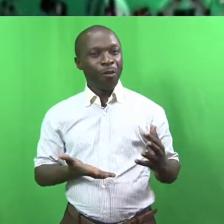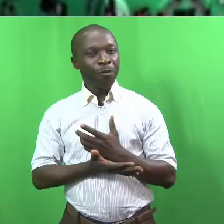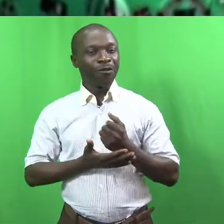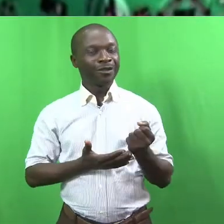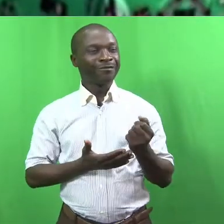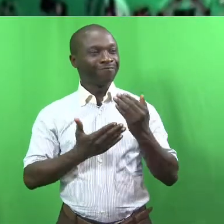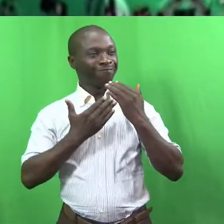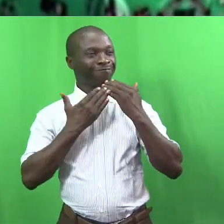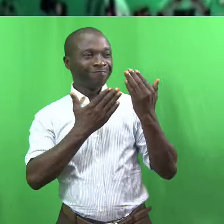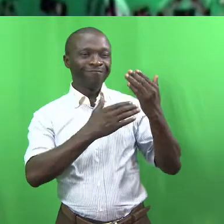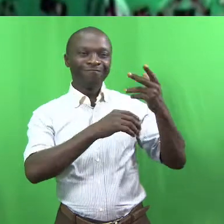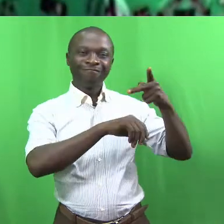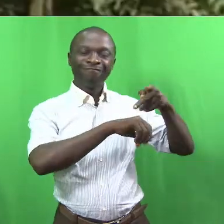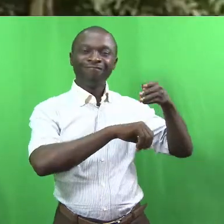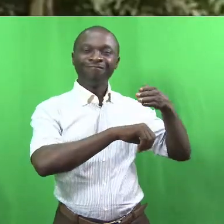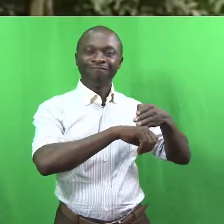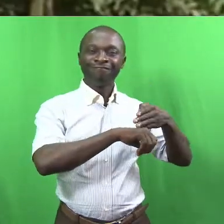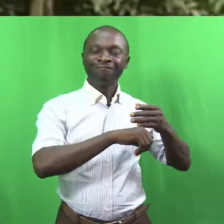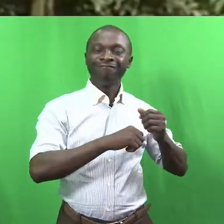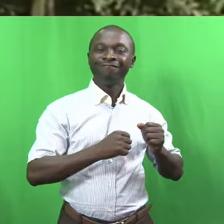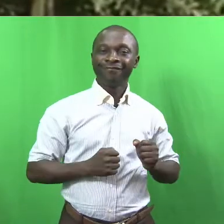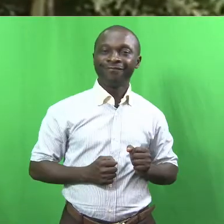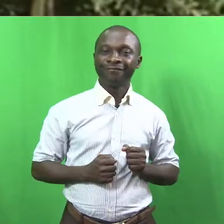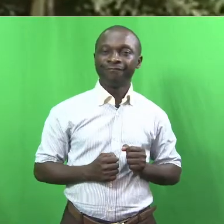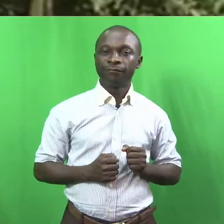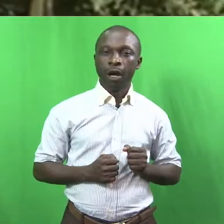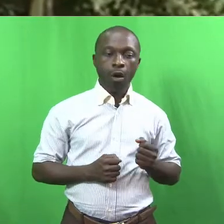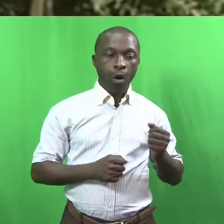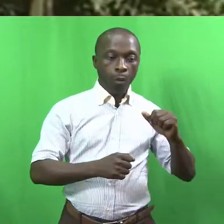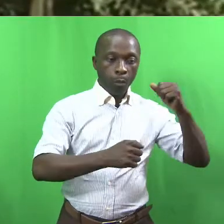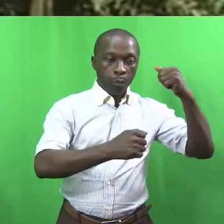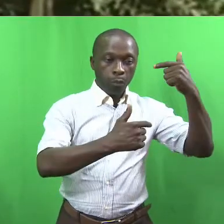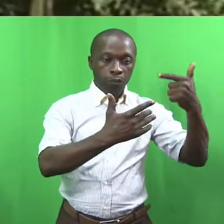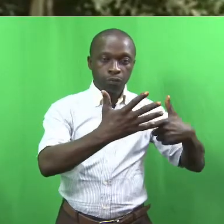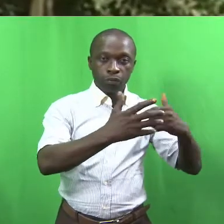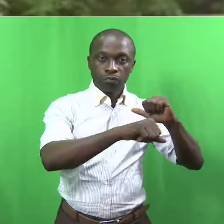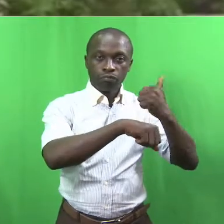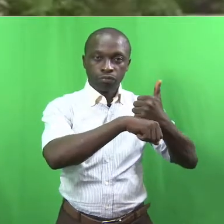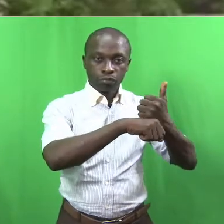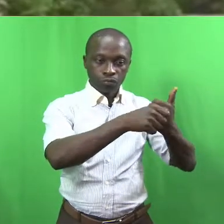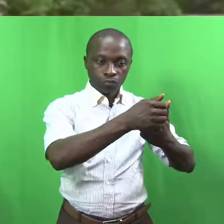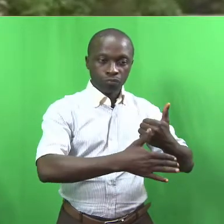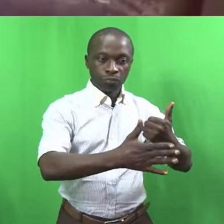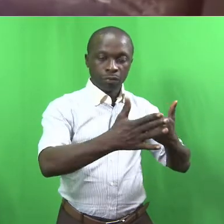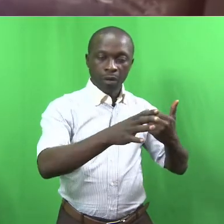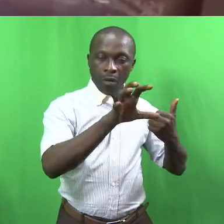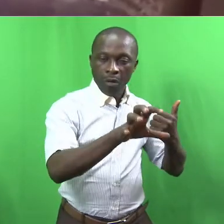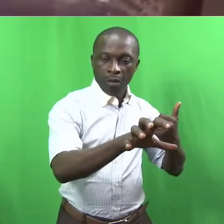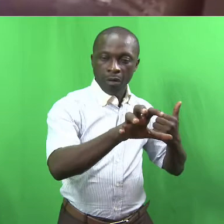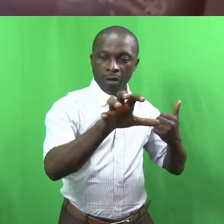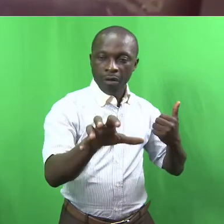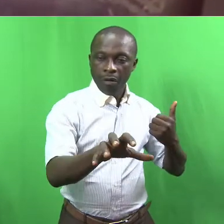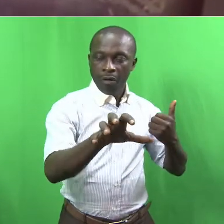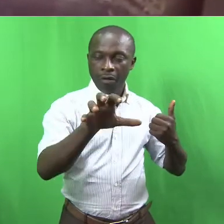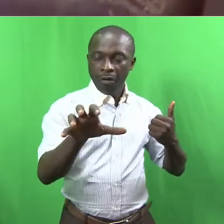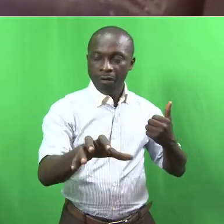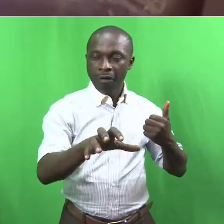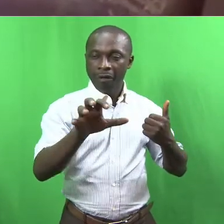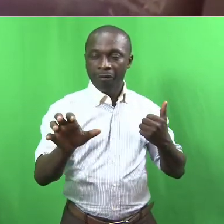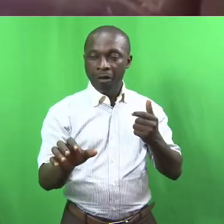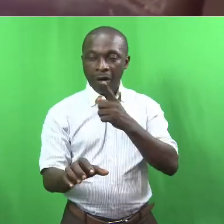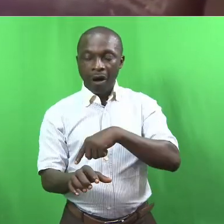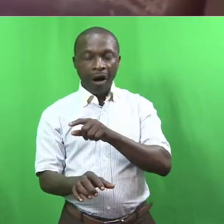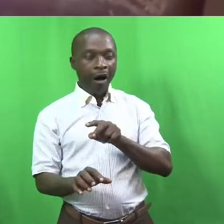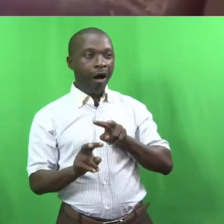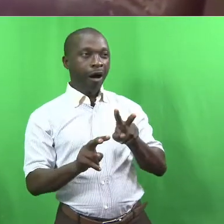électeurs ont facilité les opérations. Ces mesures ont été très appréciées par les électeurs. Merci, merci au chef